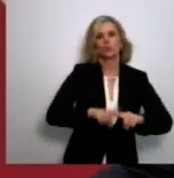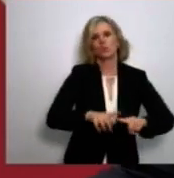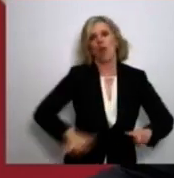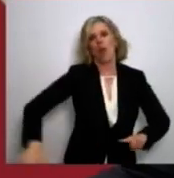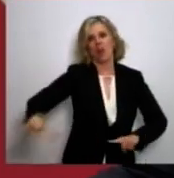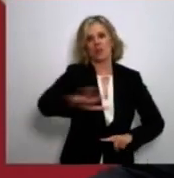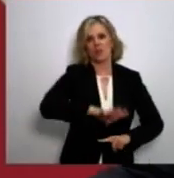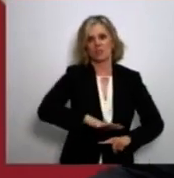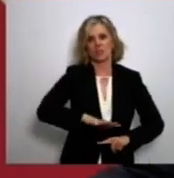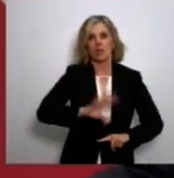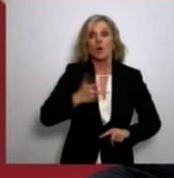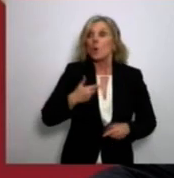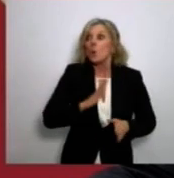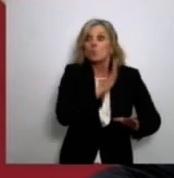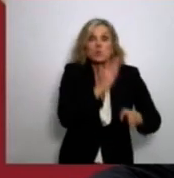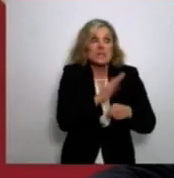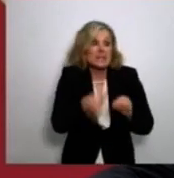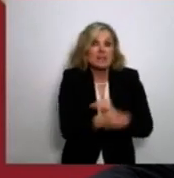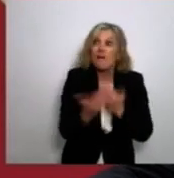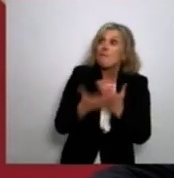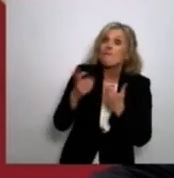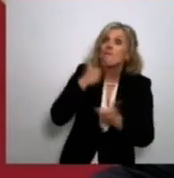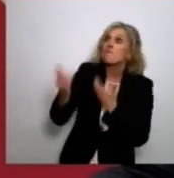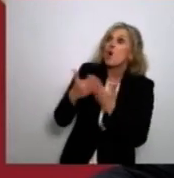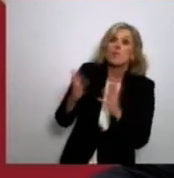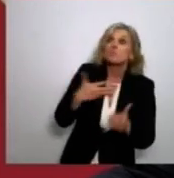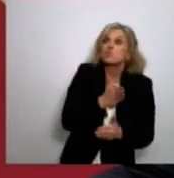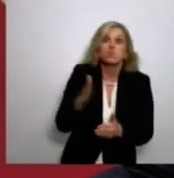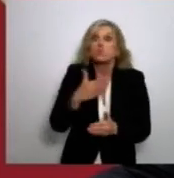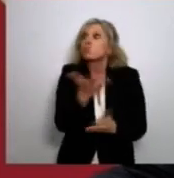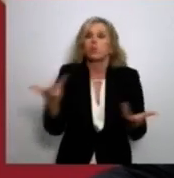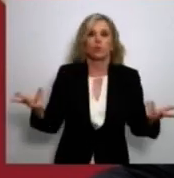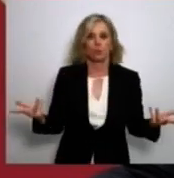και δεν ξέρει πού να κρυφτεί, πού να ζητήσει βοήθεια και πού να βρεθεί.